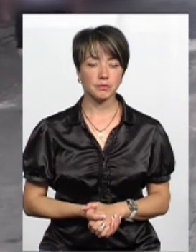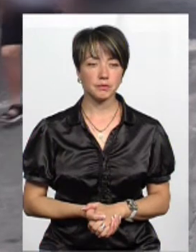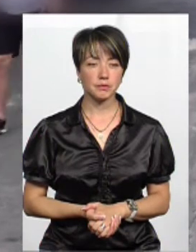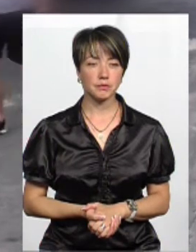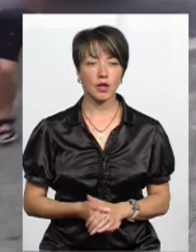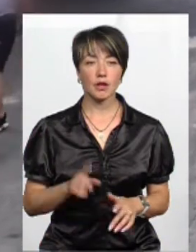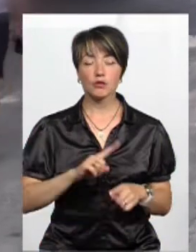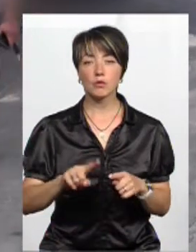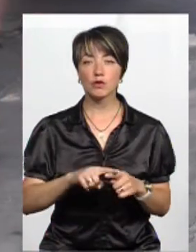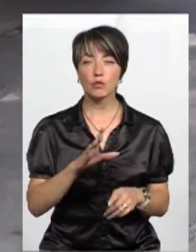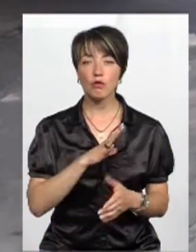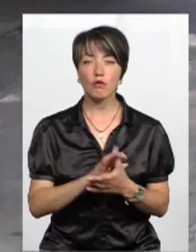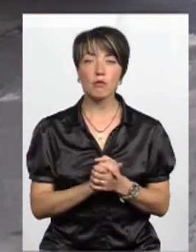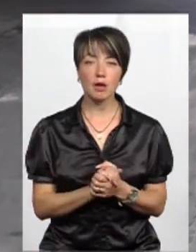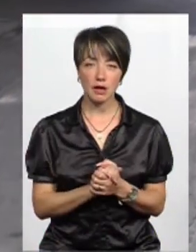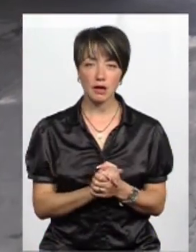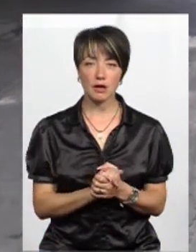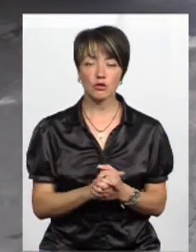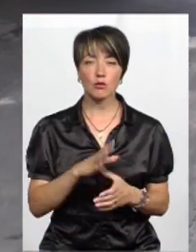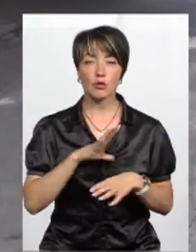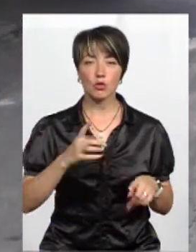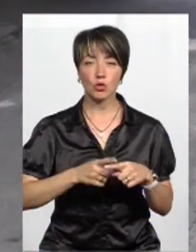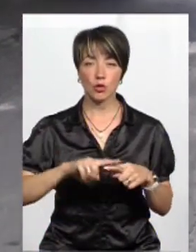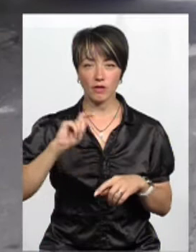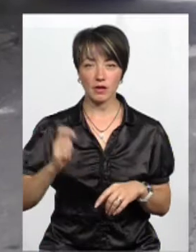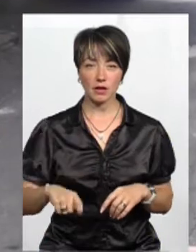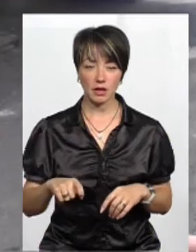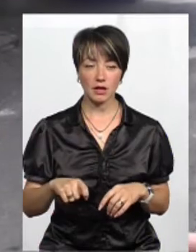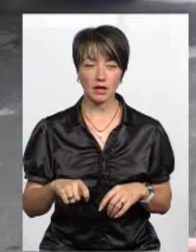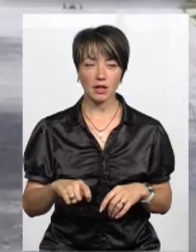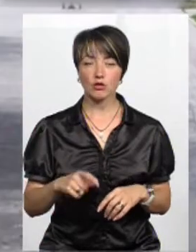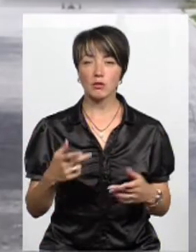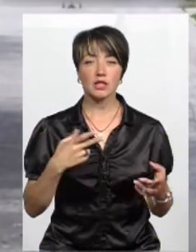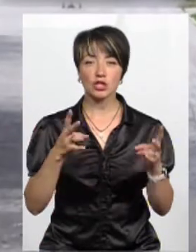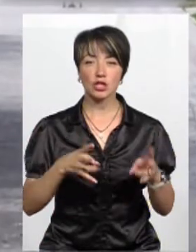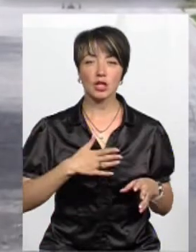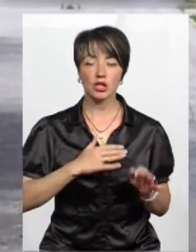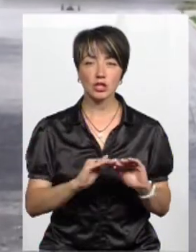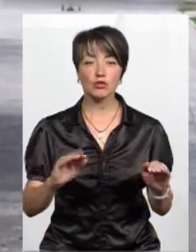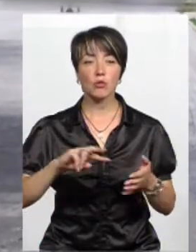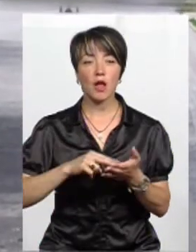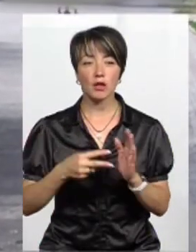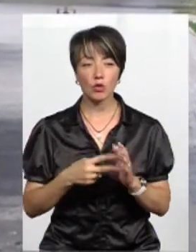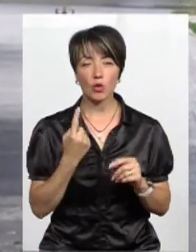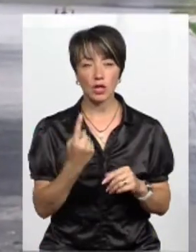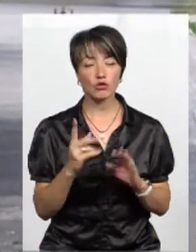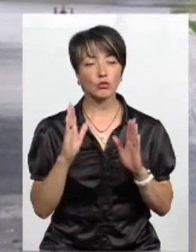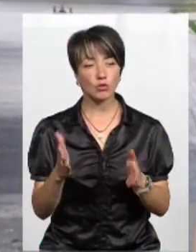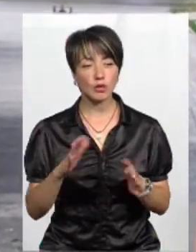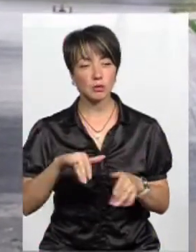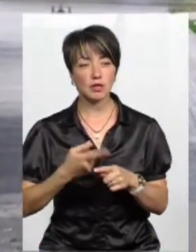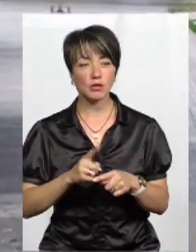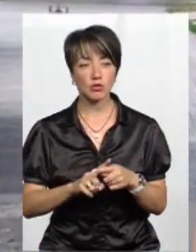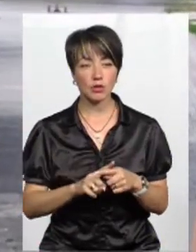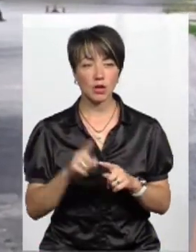Щоб скоріше був мир, щоб не було тої війни, щоб не страждали наші діти. Що вони планують? Це одне, а що буде?